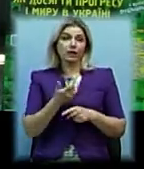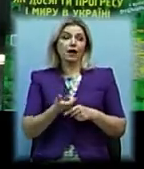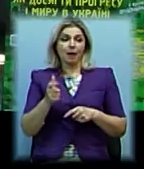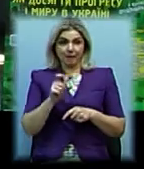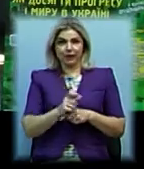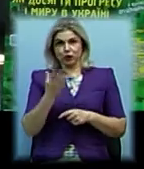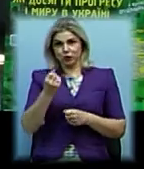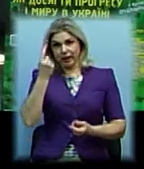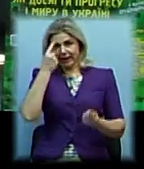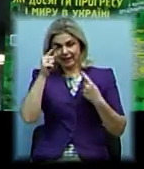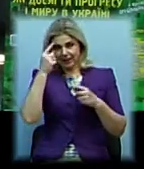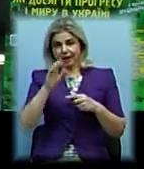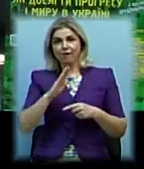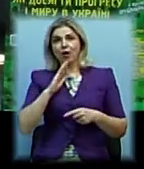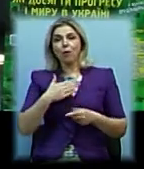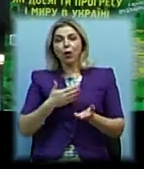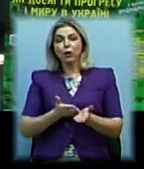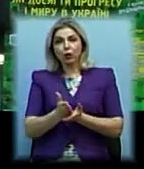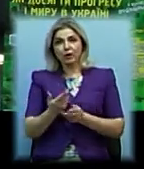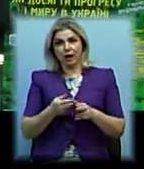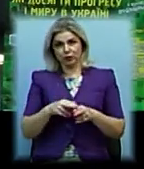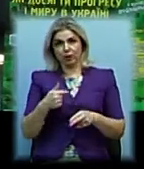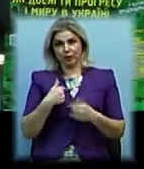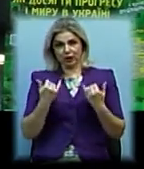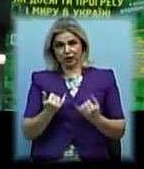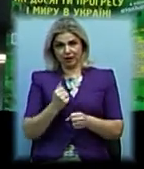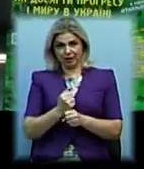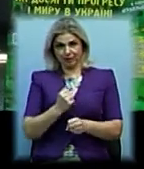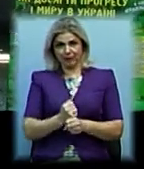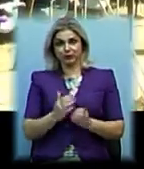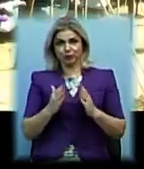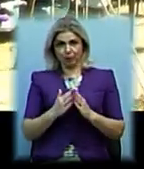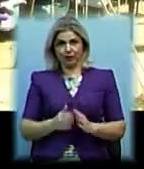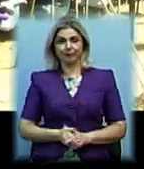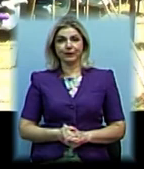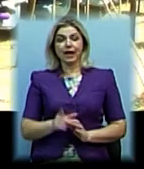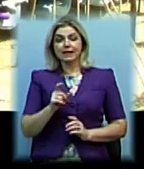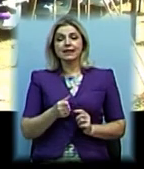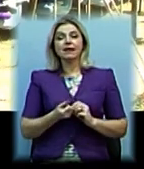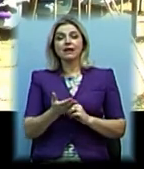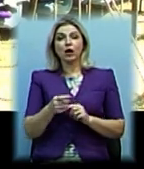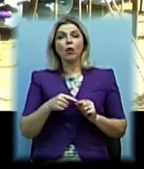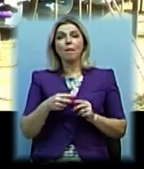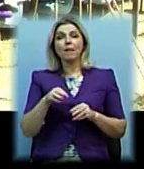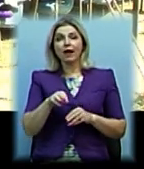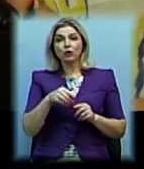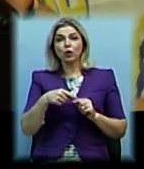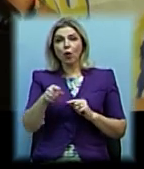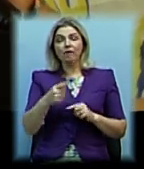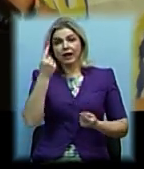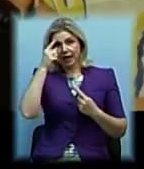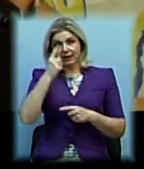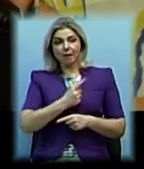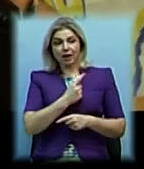щось дизайнерське в моєму руслі, в якому я зараз працюю безпосередньо вдома. За кілька метрів від дизайнерської майстерні